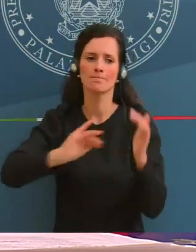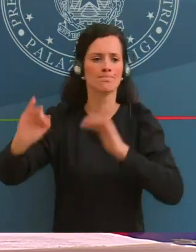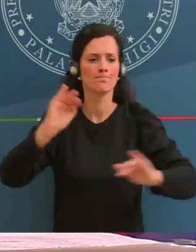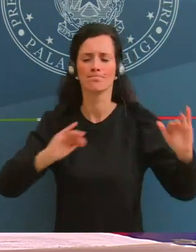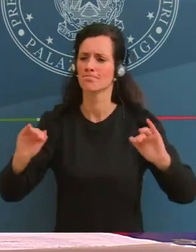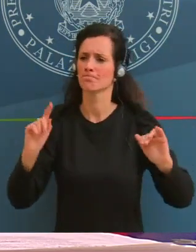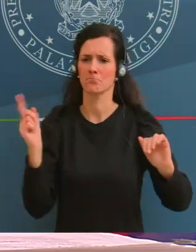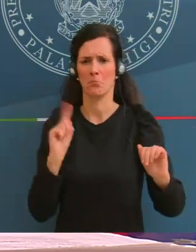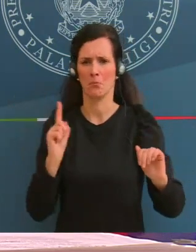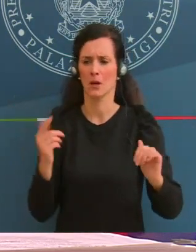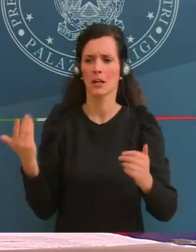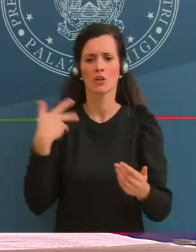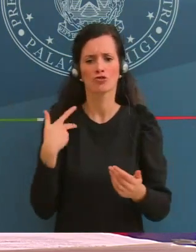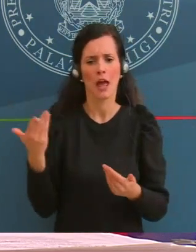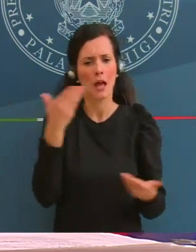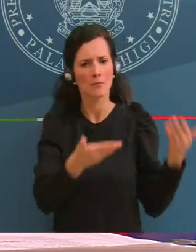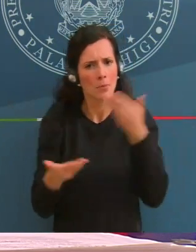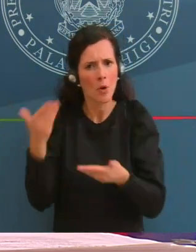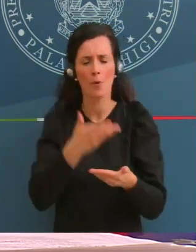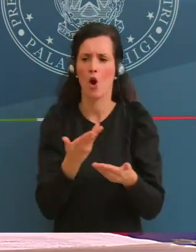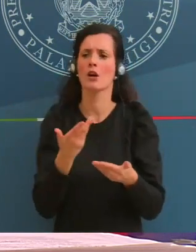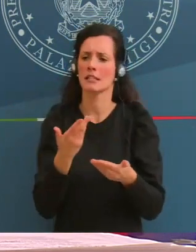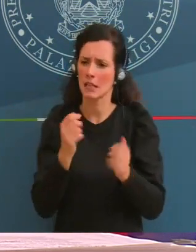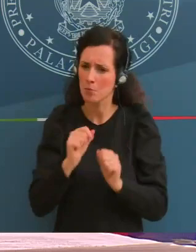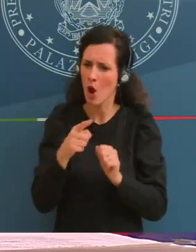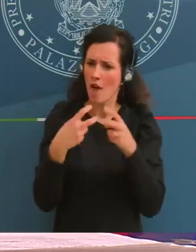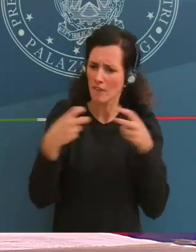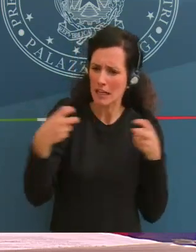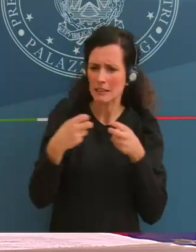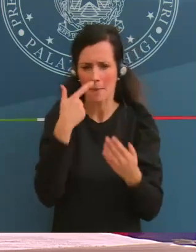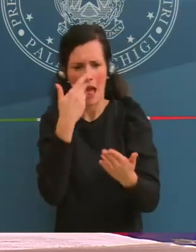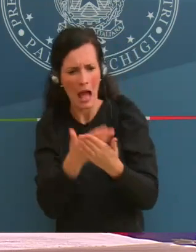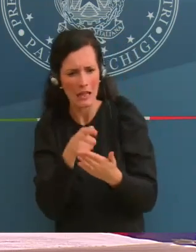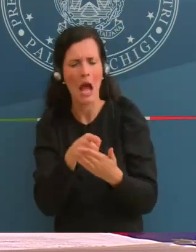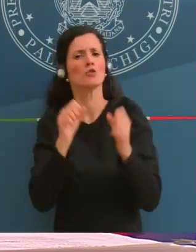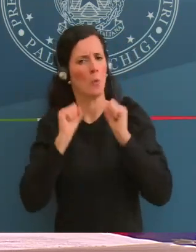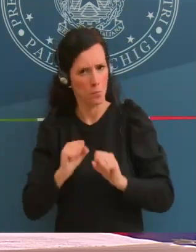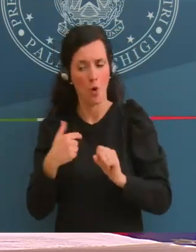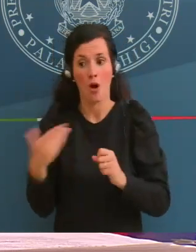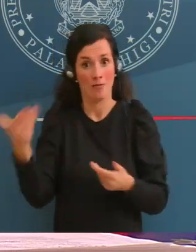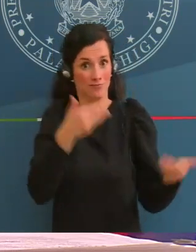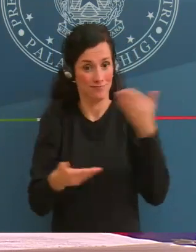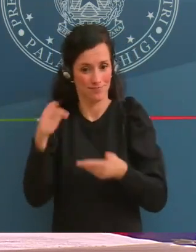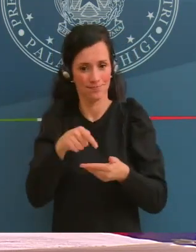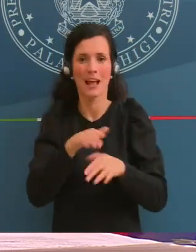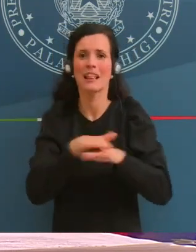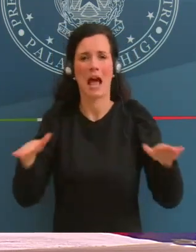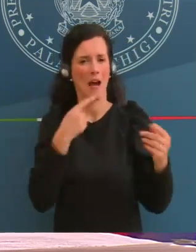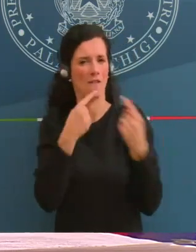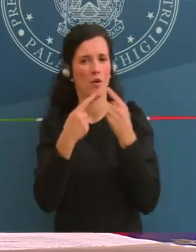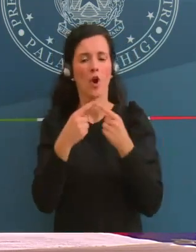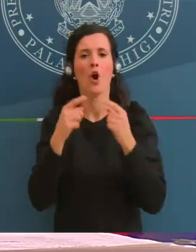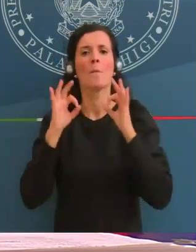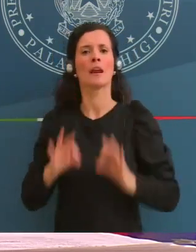a livello provinciale e serviranno a valutare tutte le opzioni se ci saranno quindi istituti scolastici con